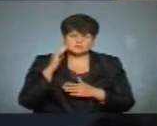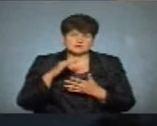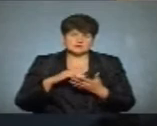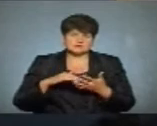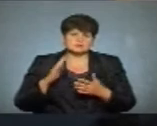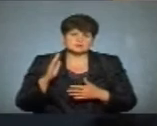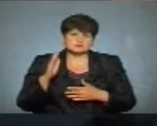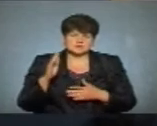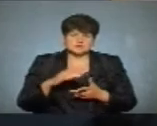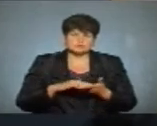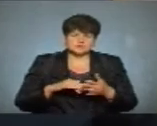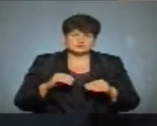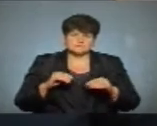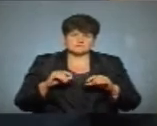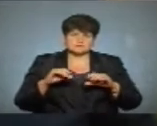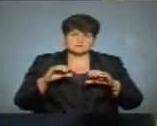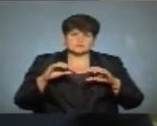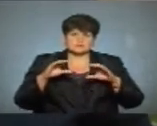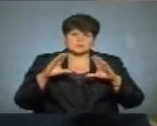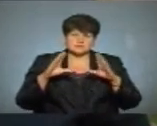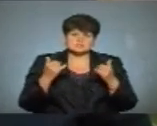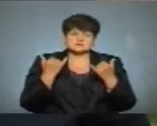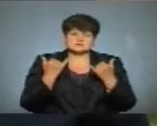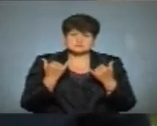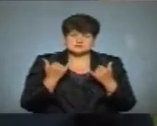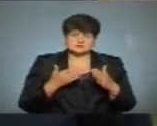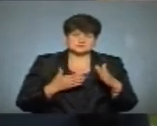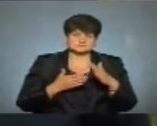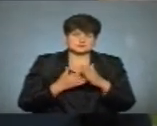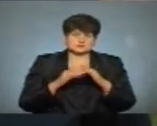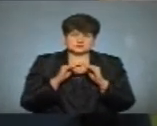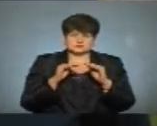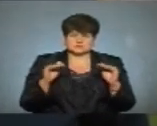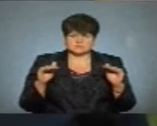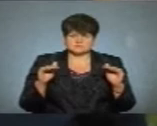надалі продовжує підніматися. Зараз підійшла до критичних рівнів,